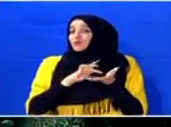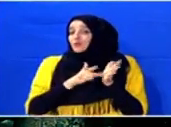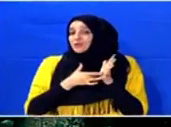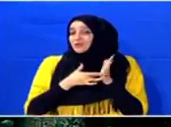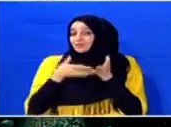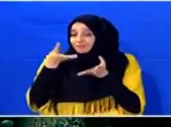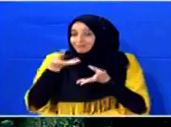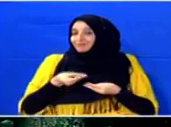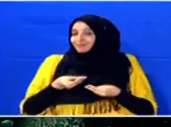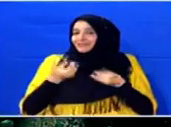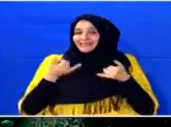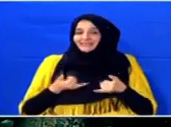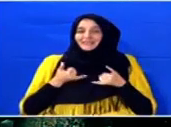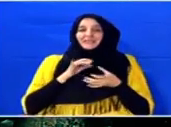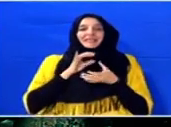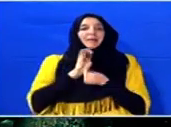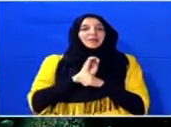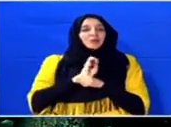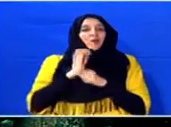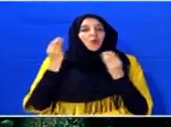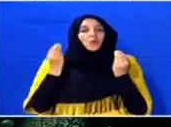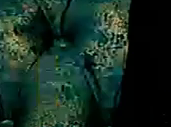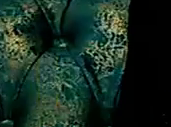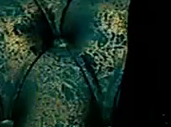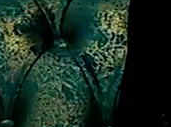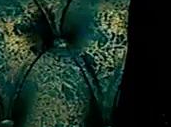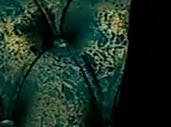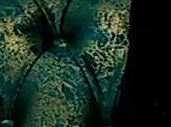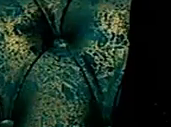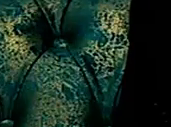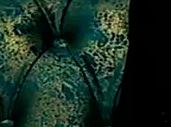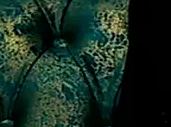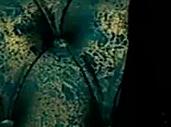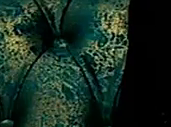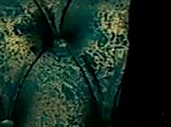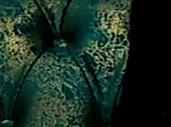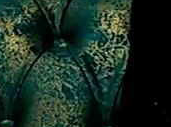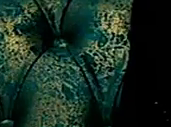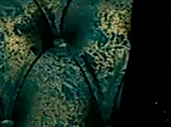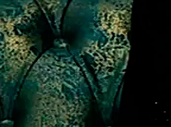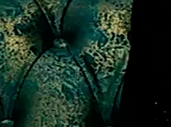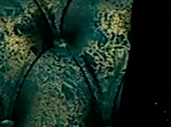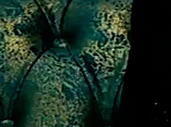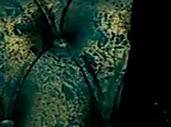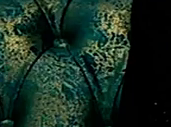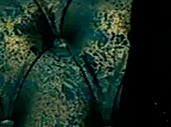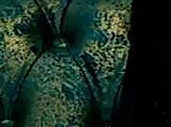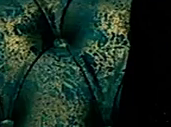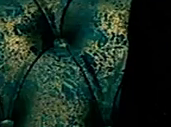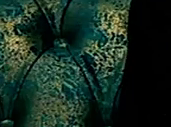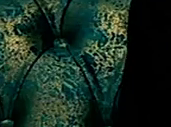في برنامج الخير في هذه السهره انتم معنا على المباشر وعلى مدار الساعه كامله